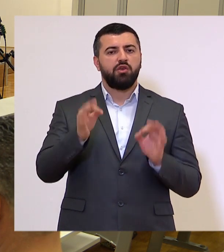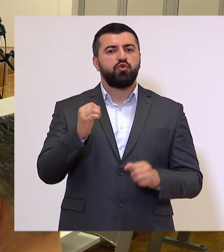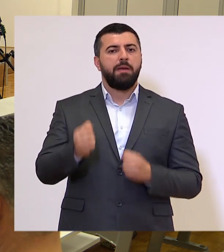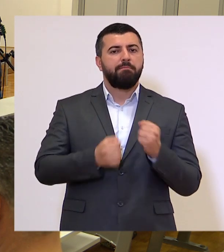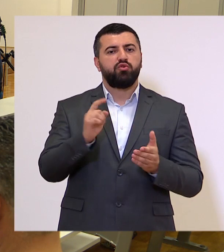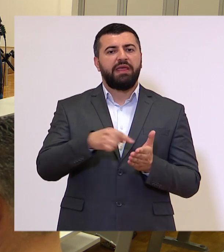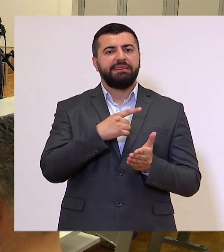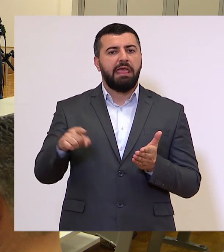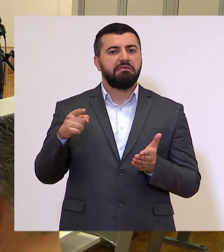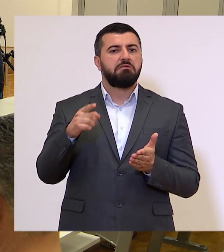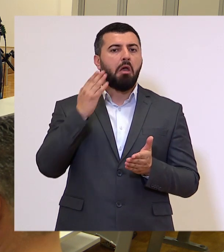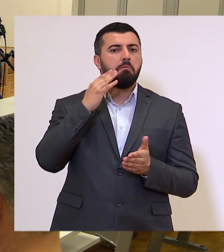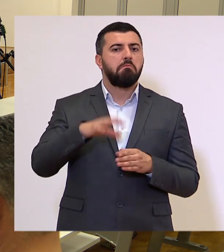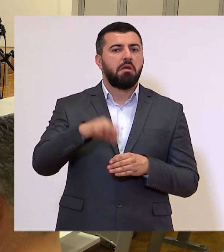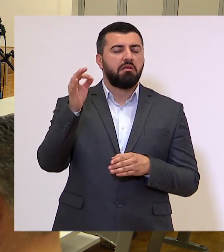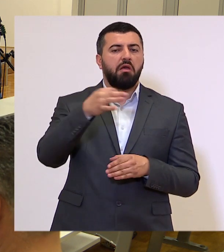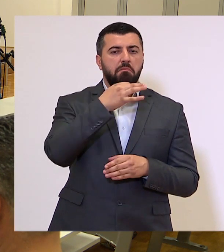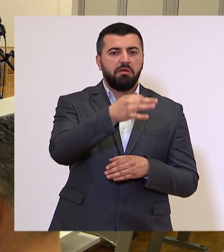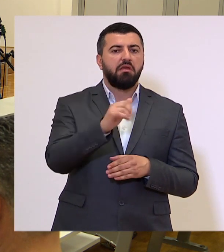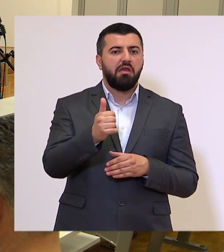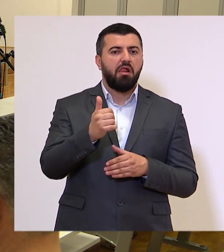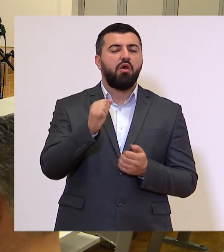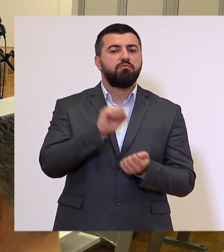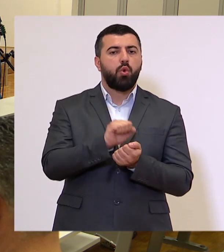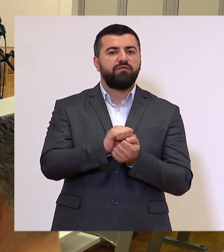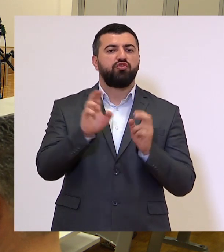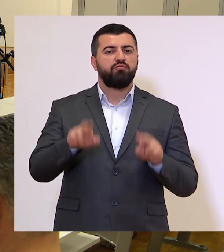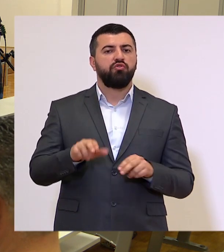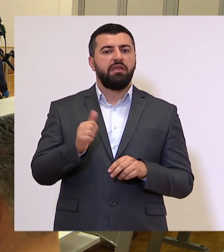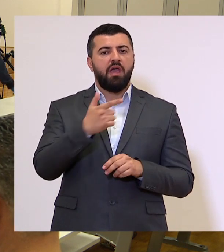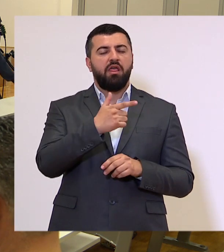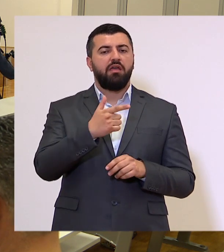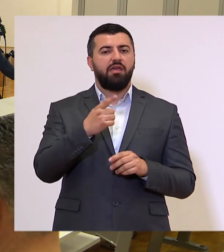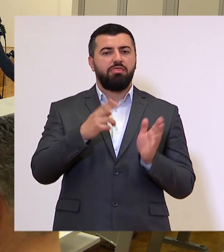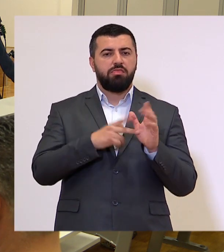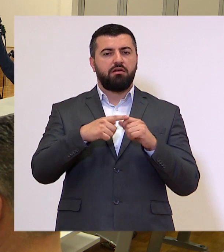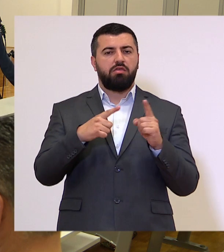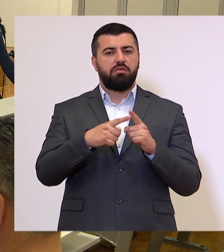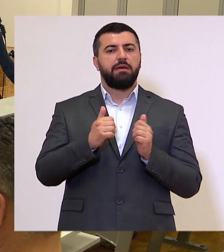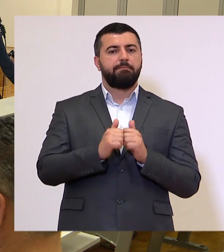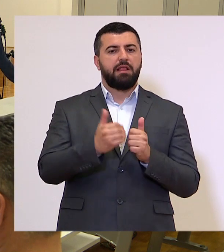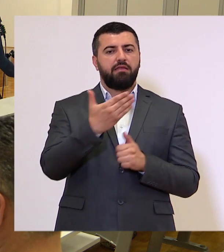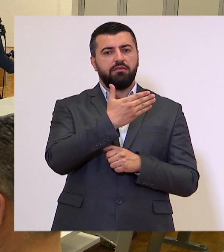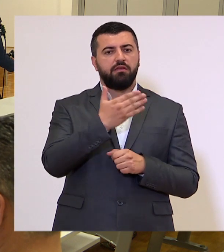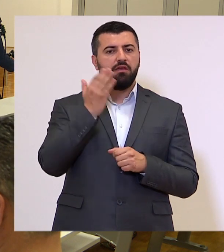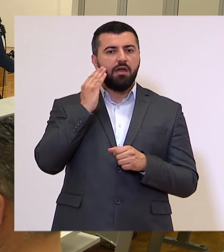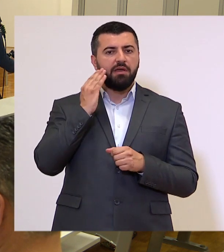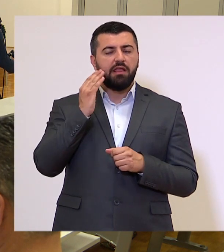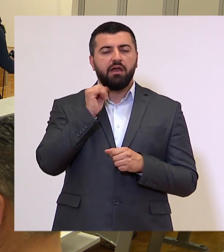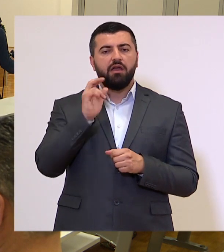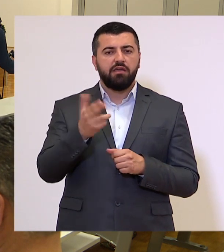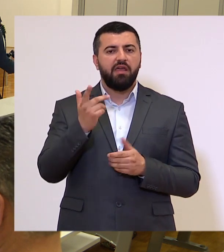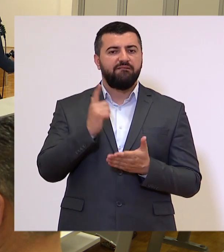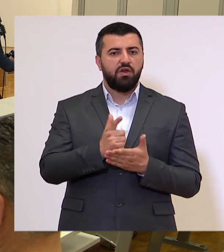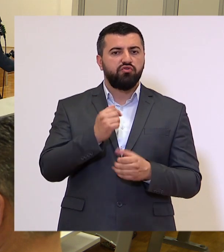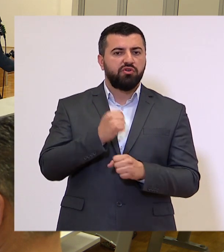brzi test za antitijela koji će moći da se proizvodi u velikim količinama. Da li NKT prati dešavanja na toj sceni i da li